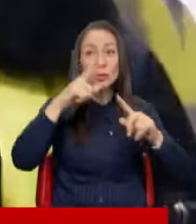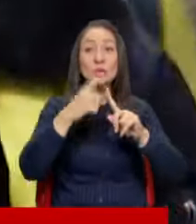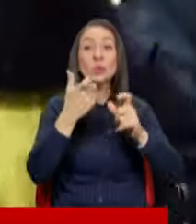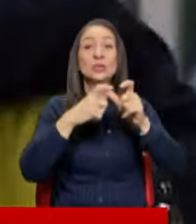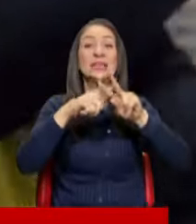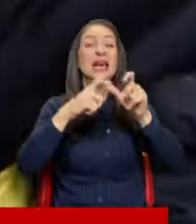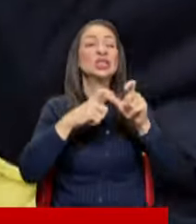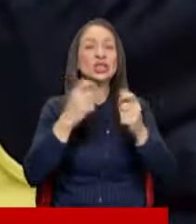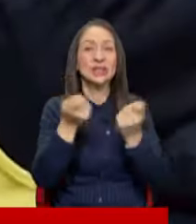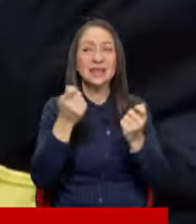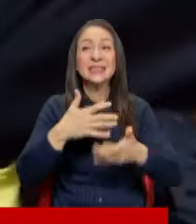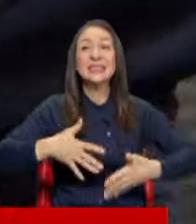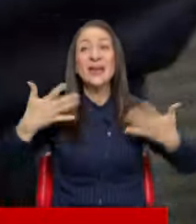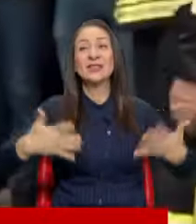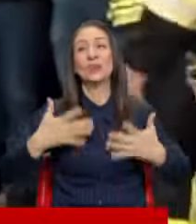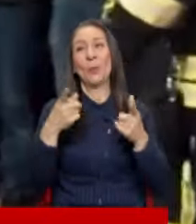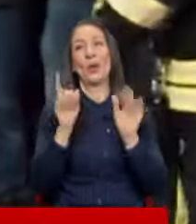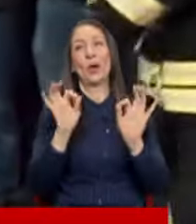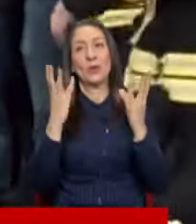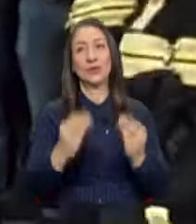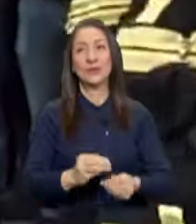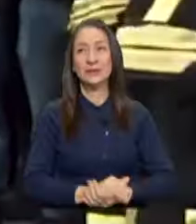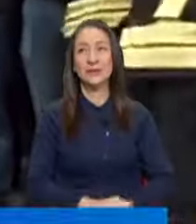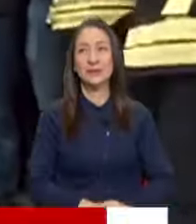çalışanlarının sevinci kameraya böyle